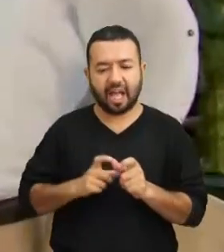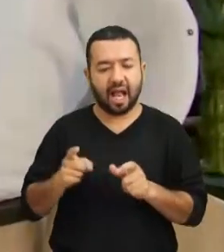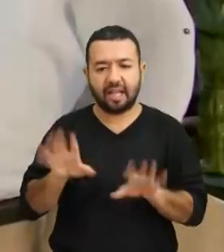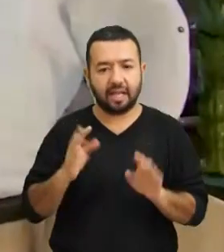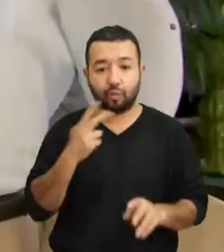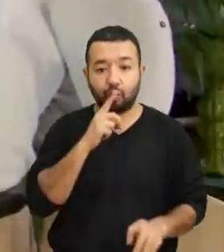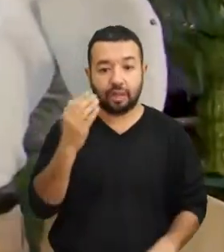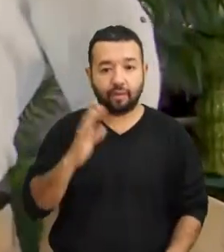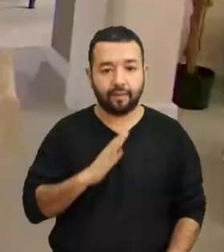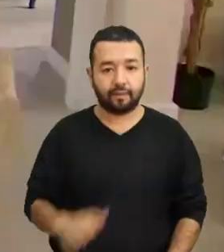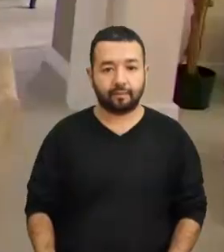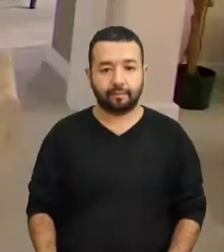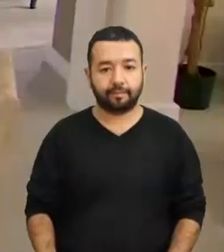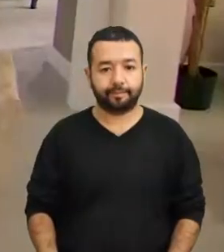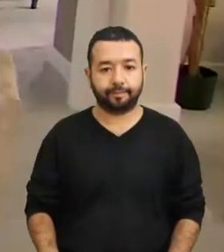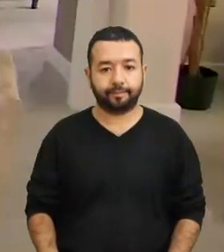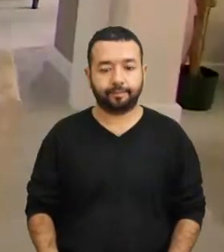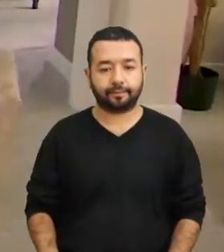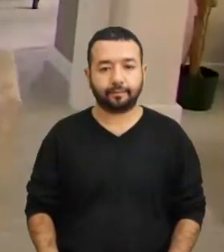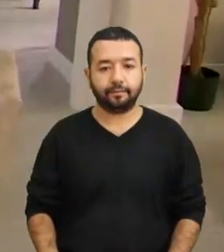gelin tamam.